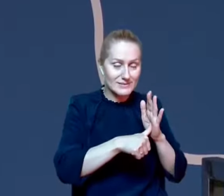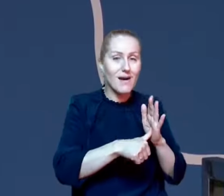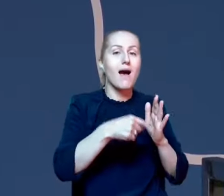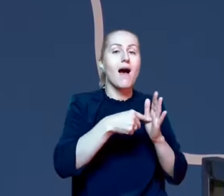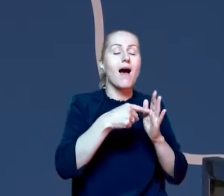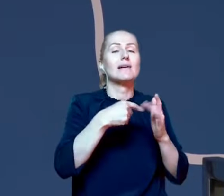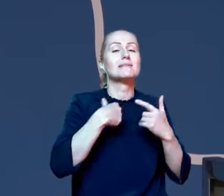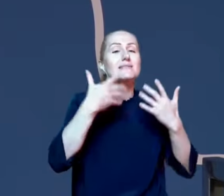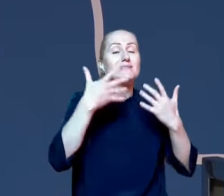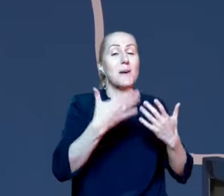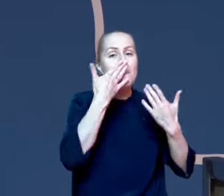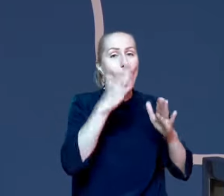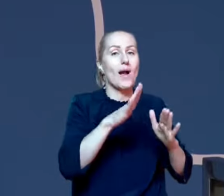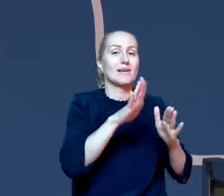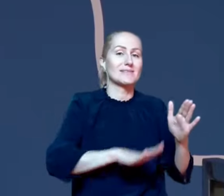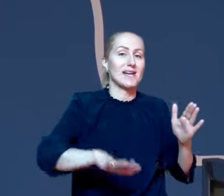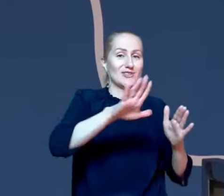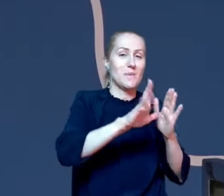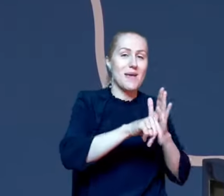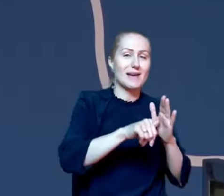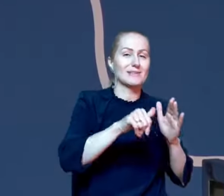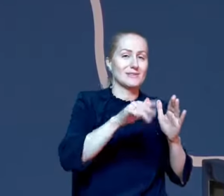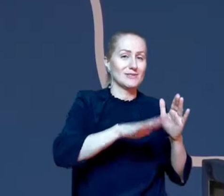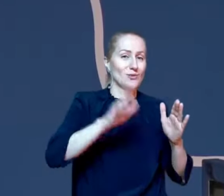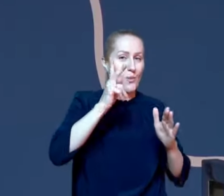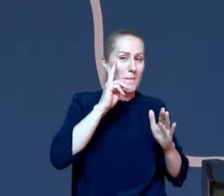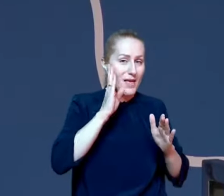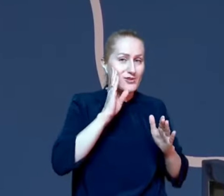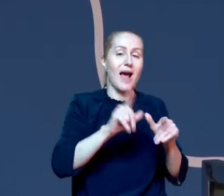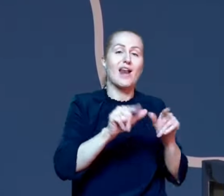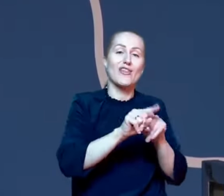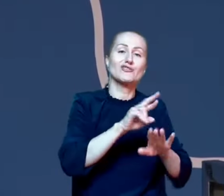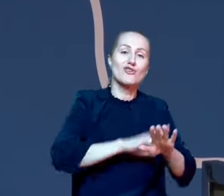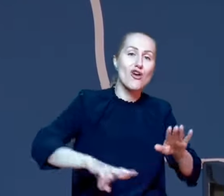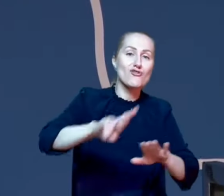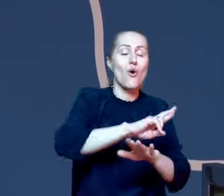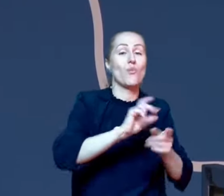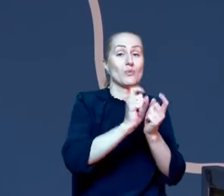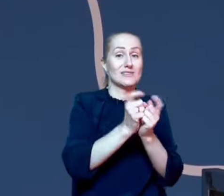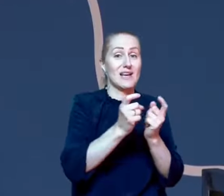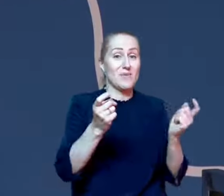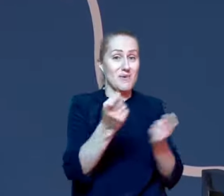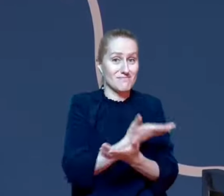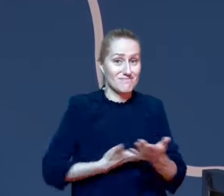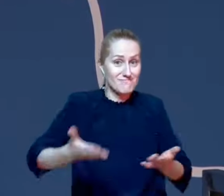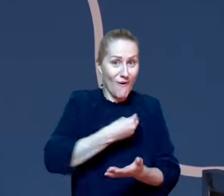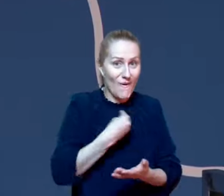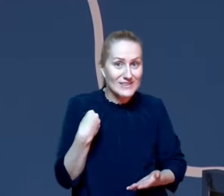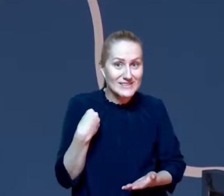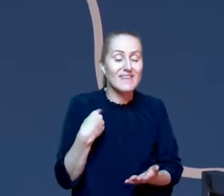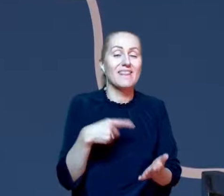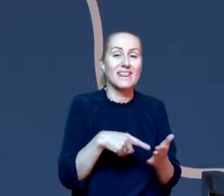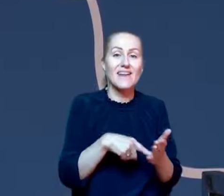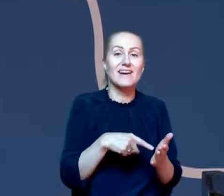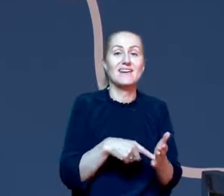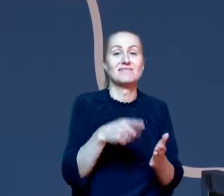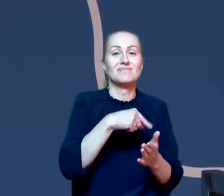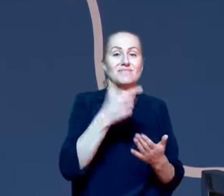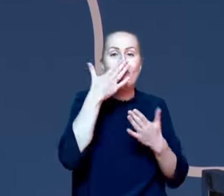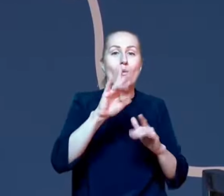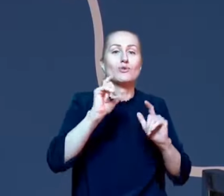tylko naszego miasta, ale regionu i naszego kraju, z czym właściwie się zmierzamy. Te